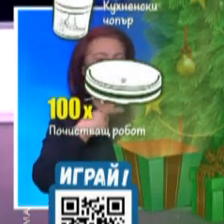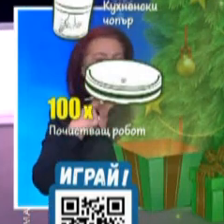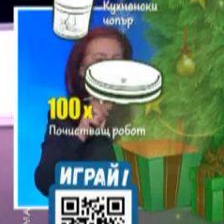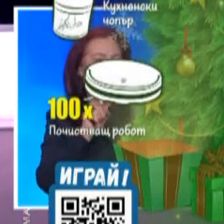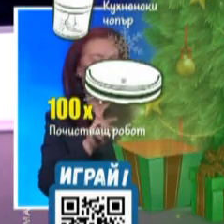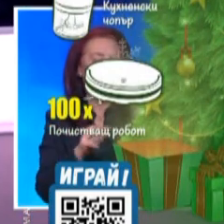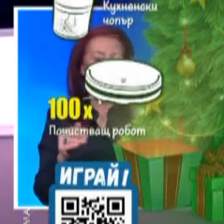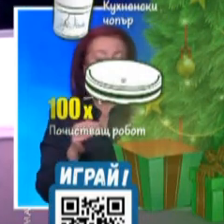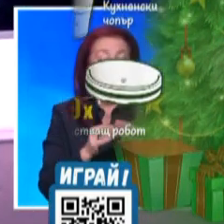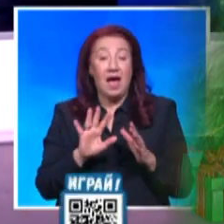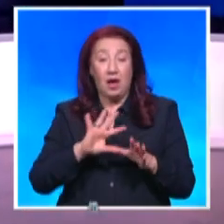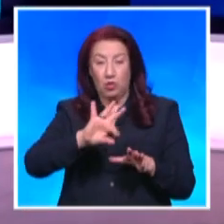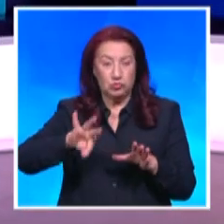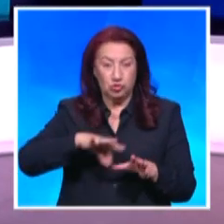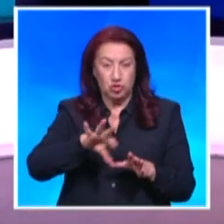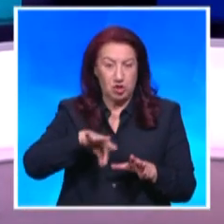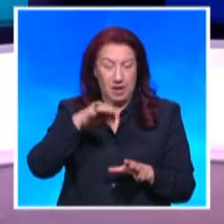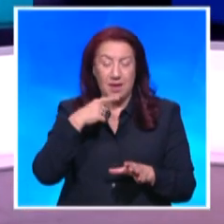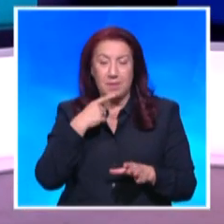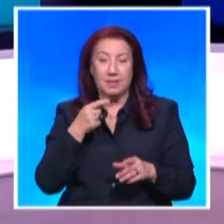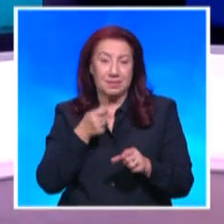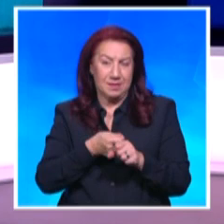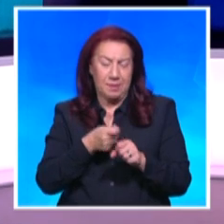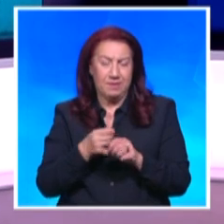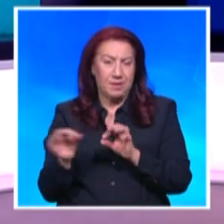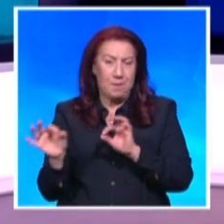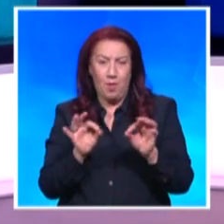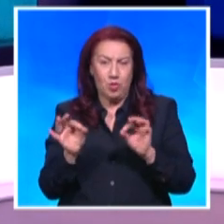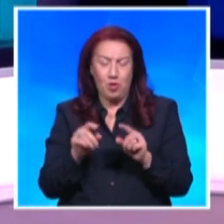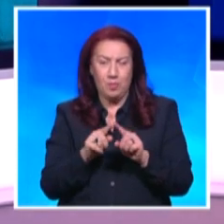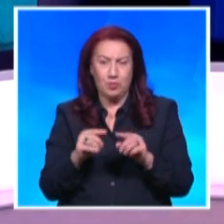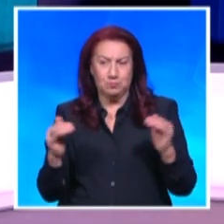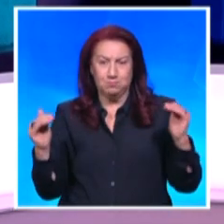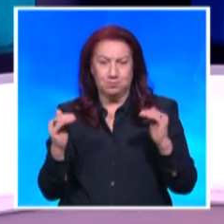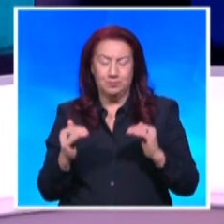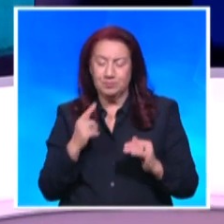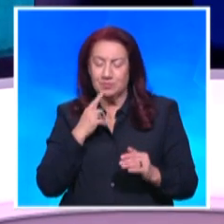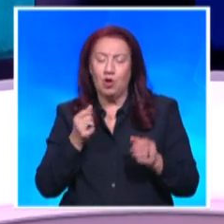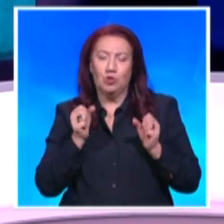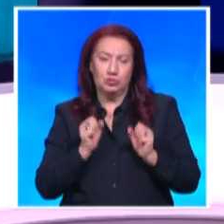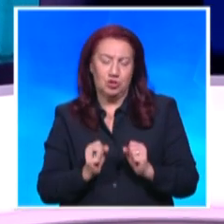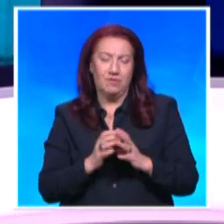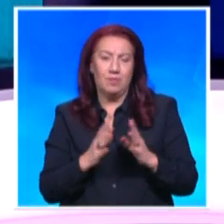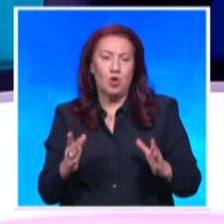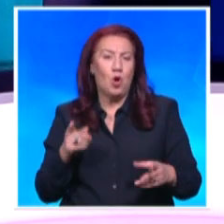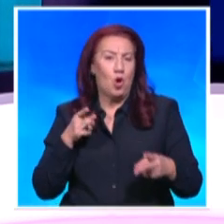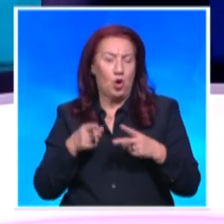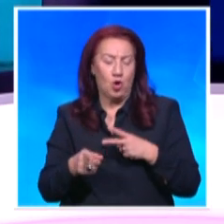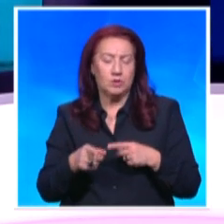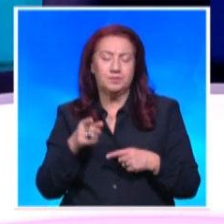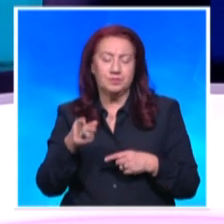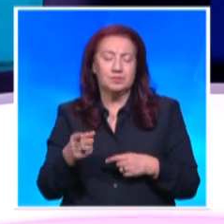заяви, че ако жребият за Лига на конференцията отреди подобна съдба, ще очаква много голове. Гръцкият грантен осмина финалите в турнира,